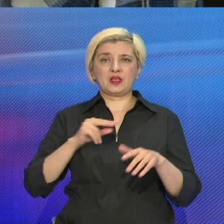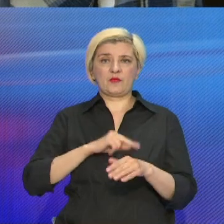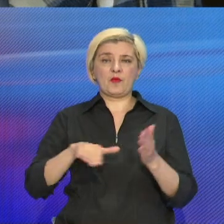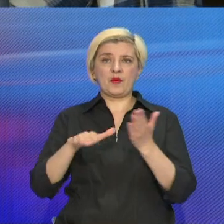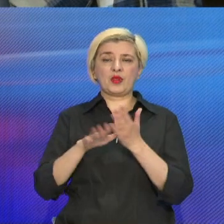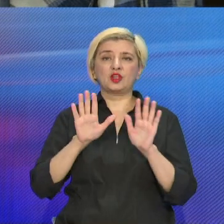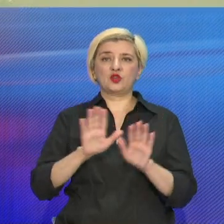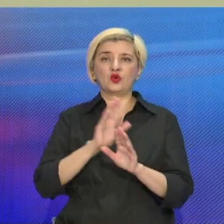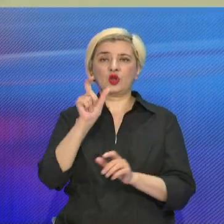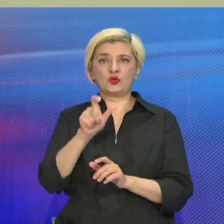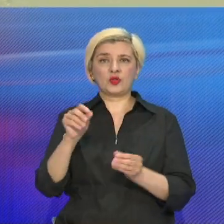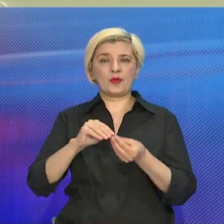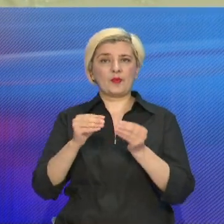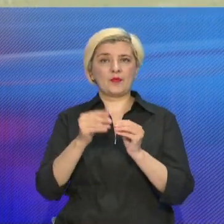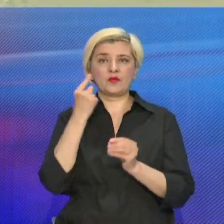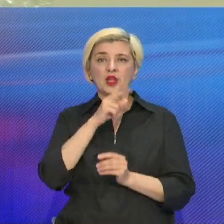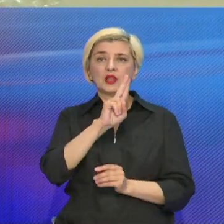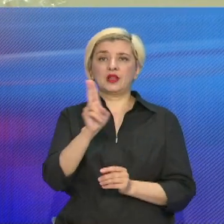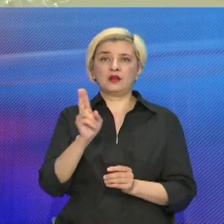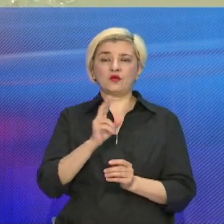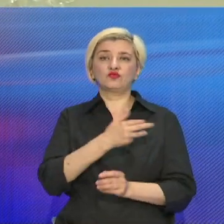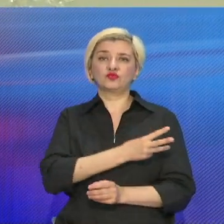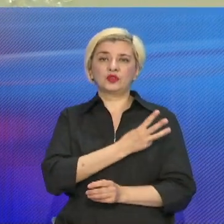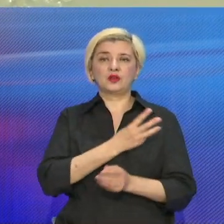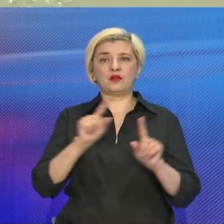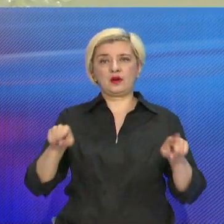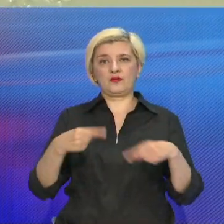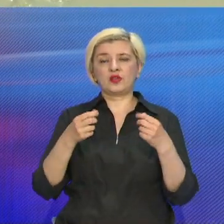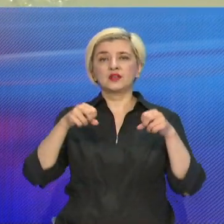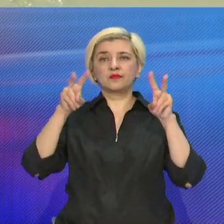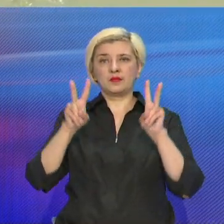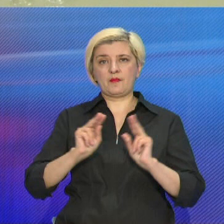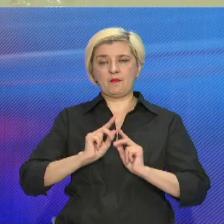с проблемами зроку. Для охотных родинцев тут ладят адмысловые